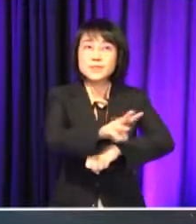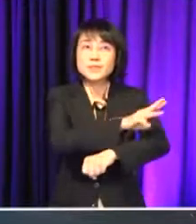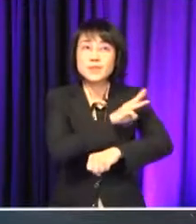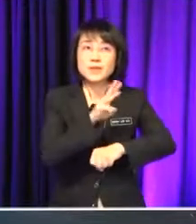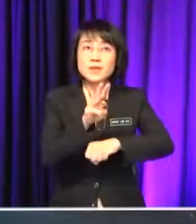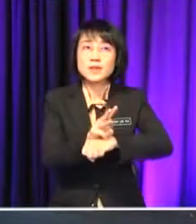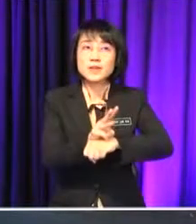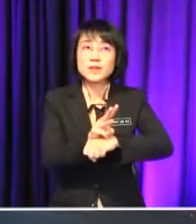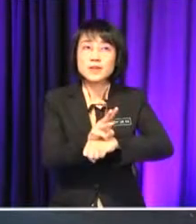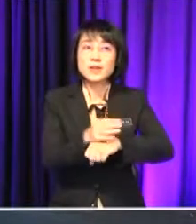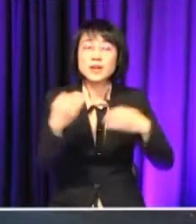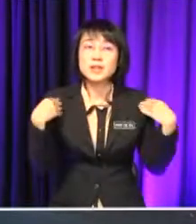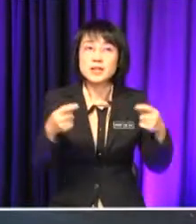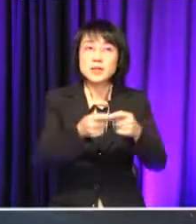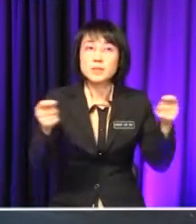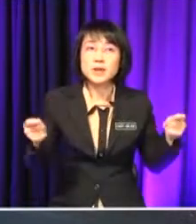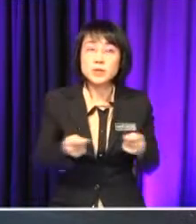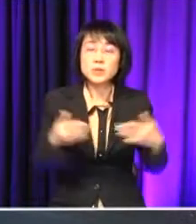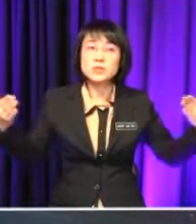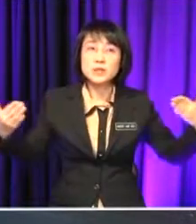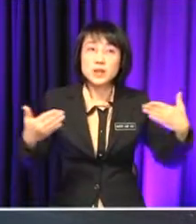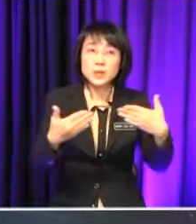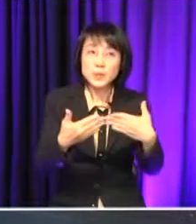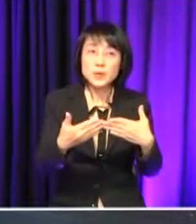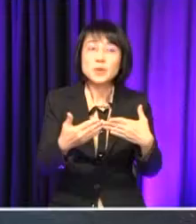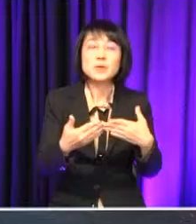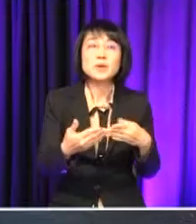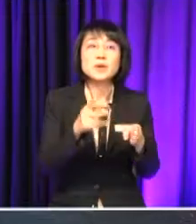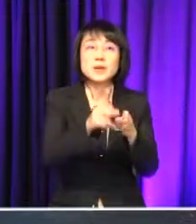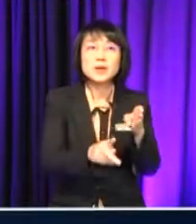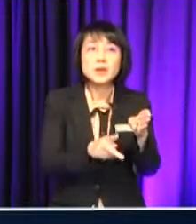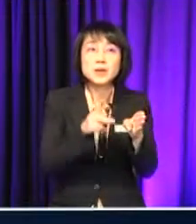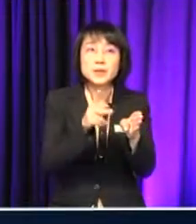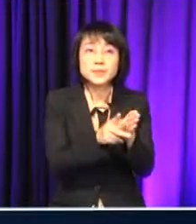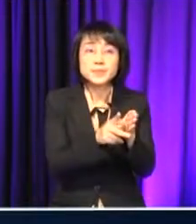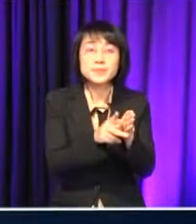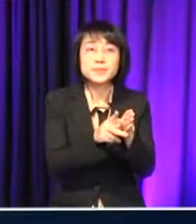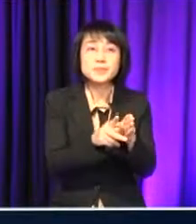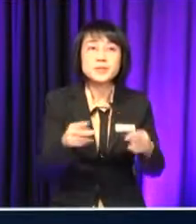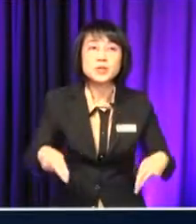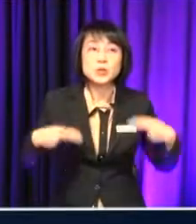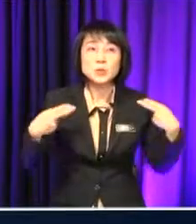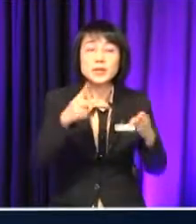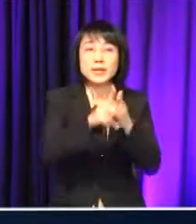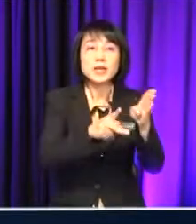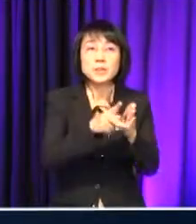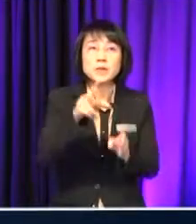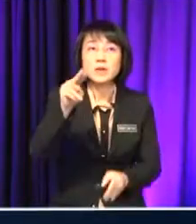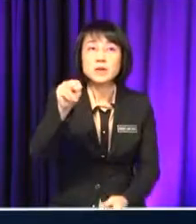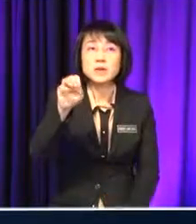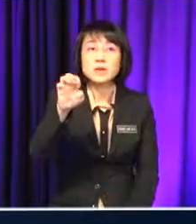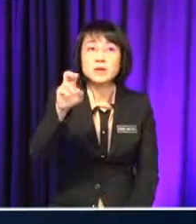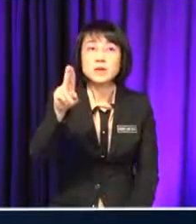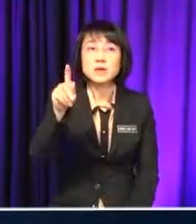akan ada port untuk penyambungan kabel hidup dan juga kabel neutral. Okey. Kemudian untuk